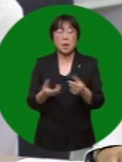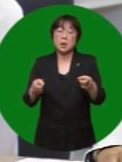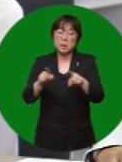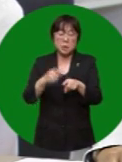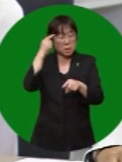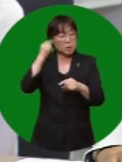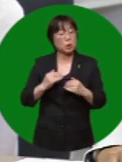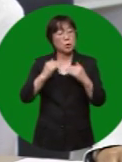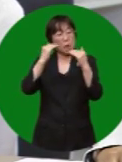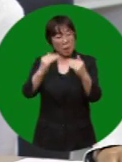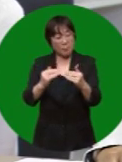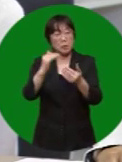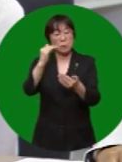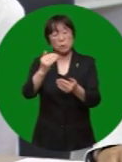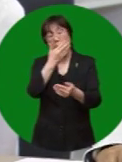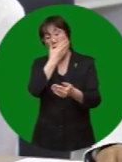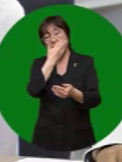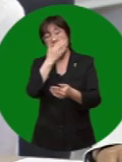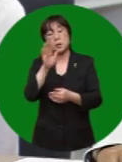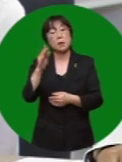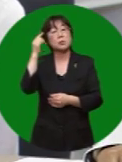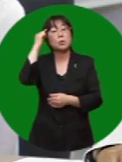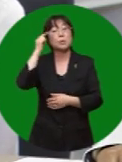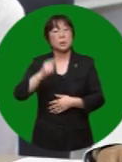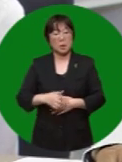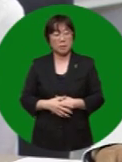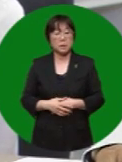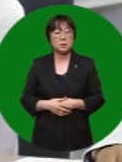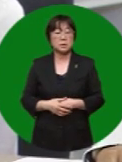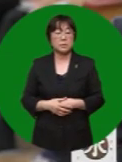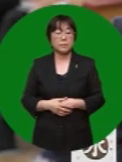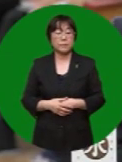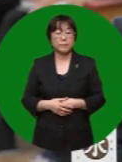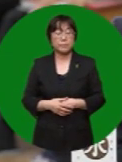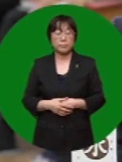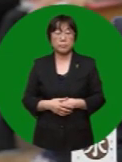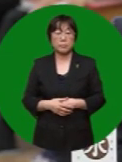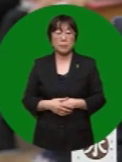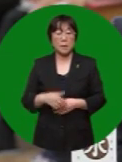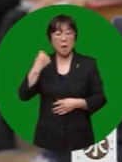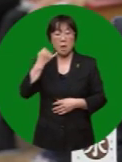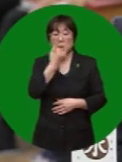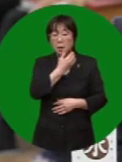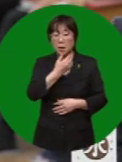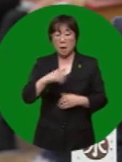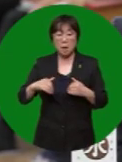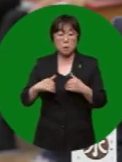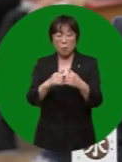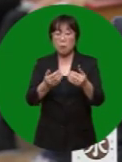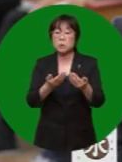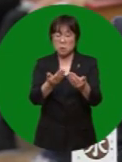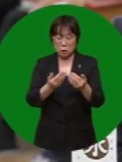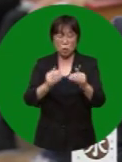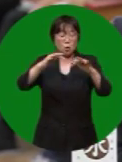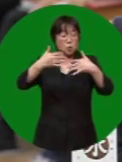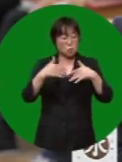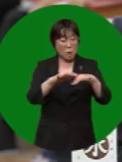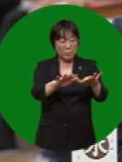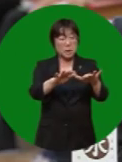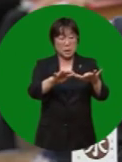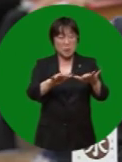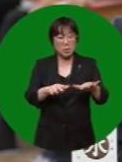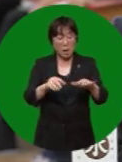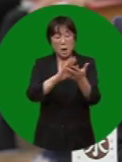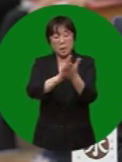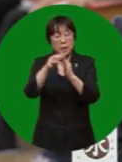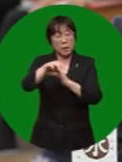に意識を高めていくことも大事なんじゃないかなとは思っております。 南海トラフ地震の方の津波被害については割と県